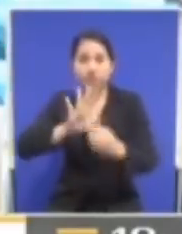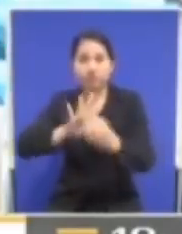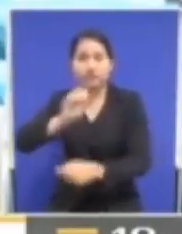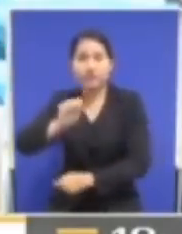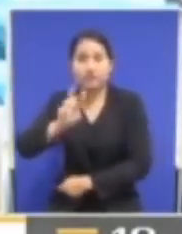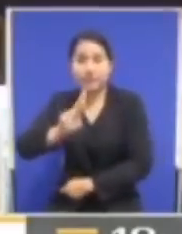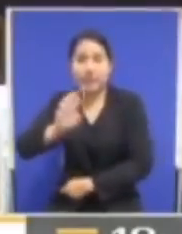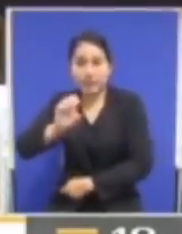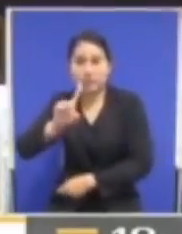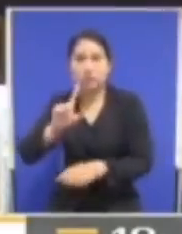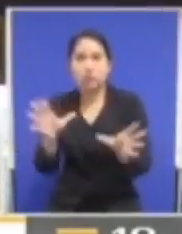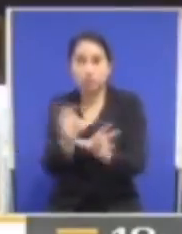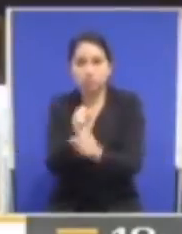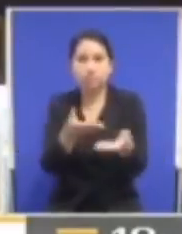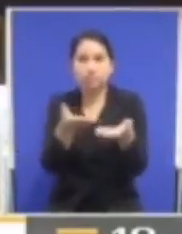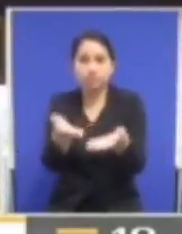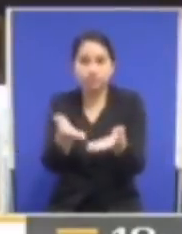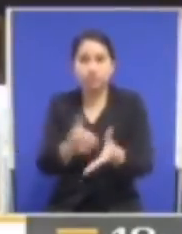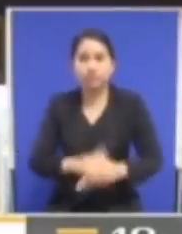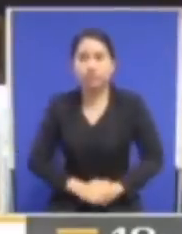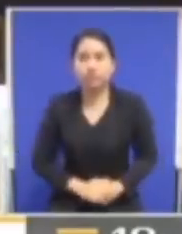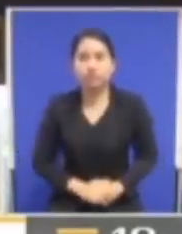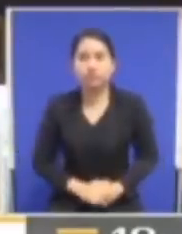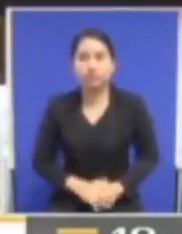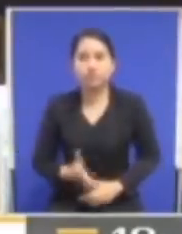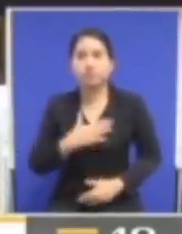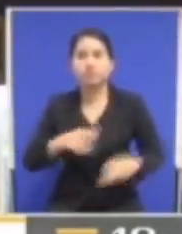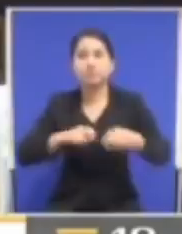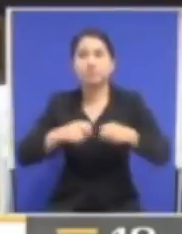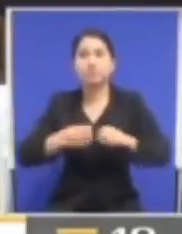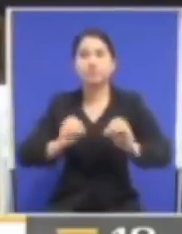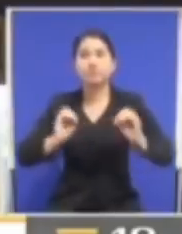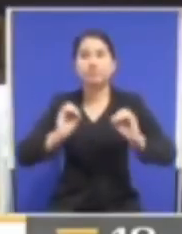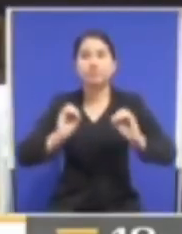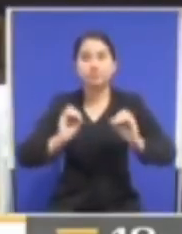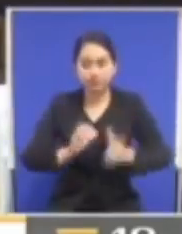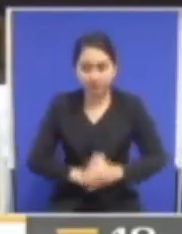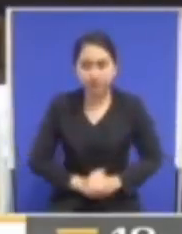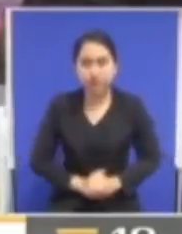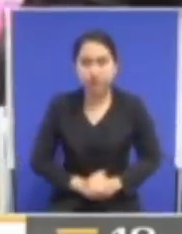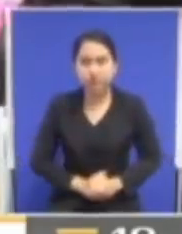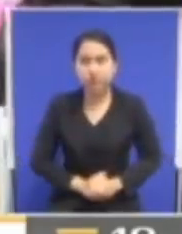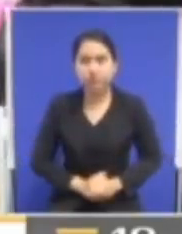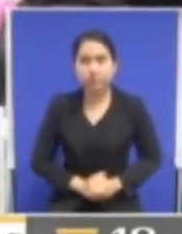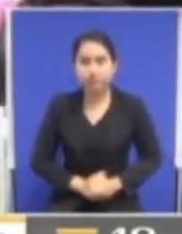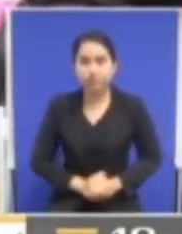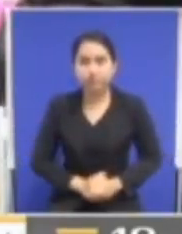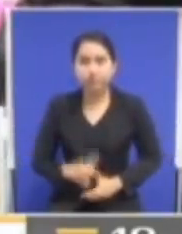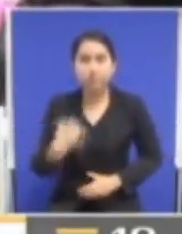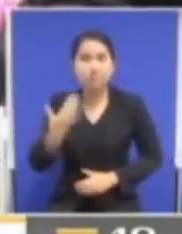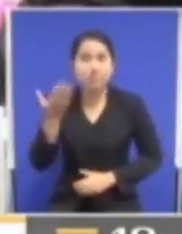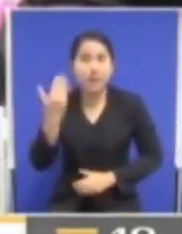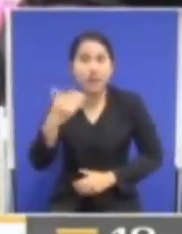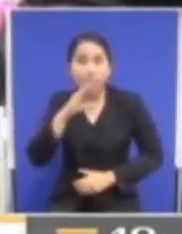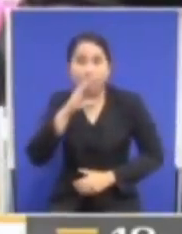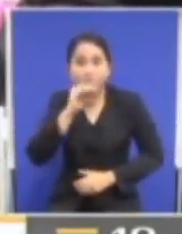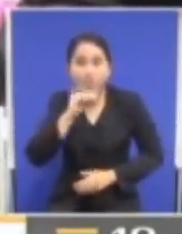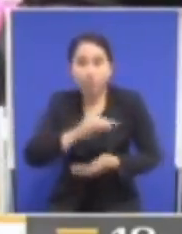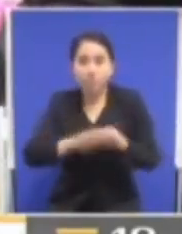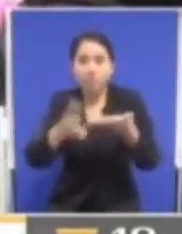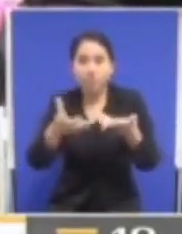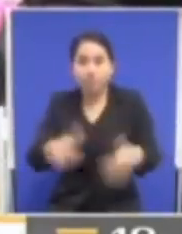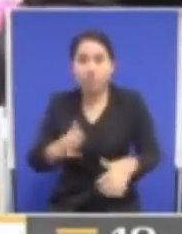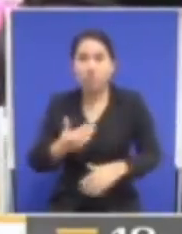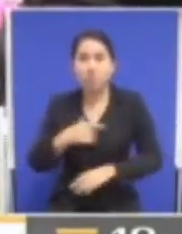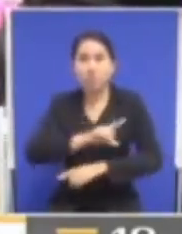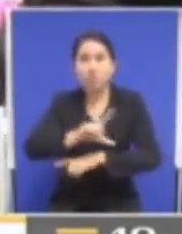จะสรุปอยู่แล้วนะครับ ให้ผมพูดต่อผมไม่ติดใจนะครับก็24พูดไปแล้วนะครับว่าไปติดต่อผมที่บ้